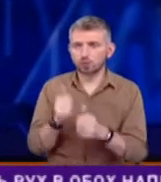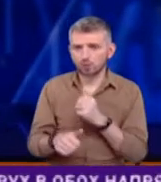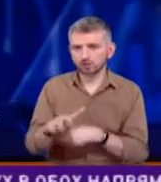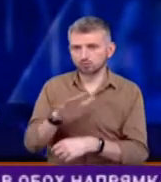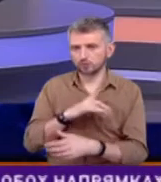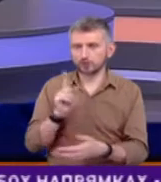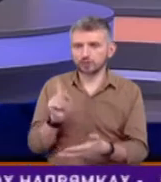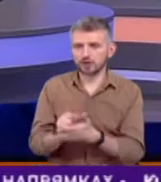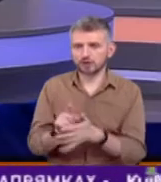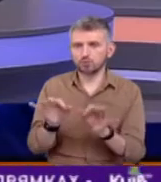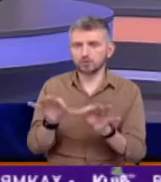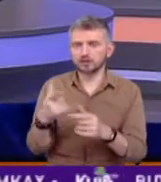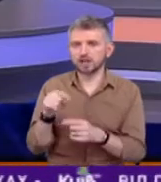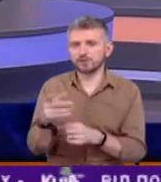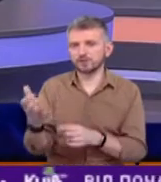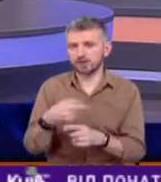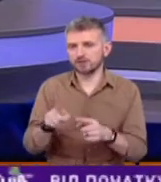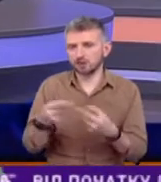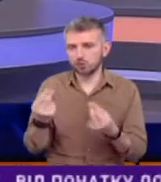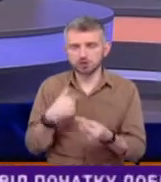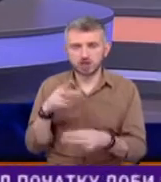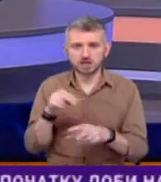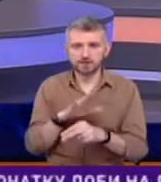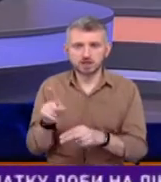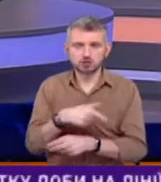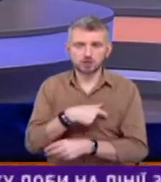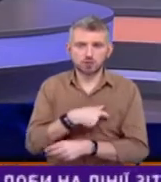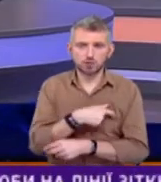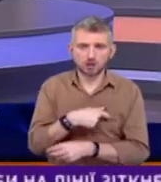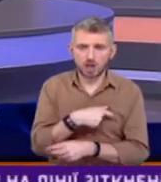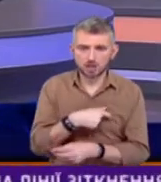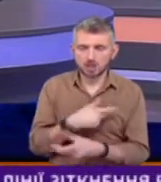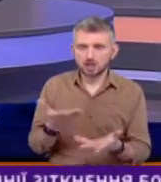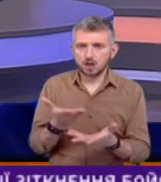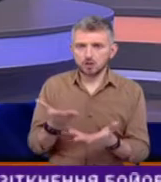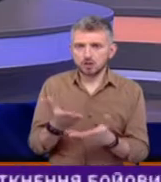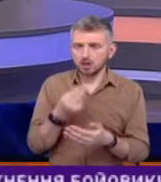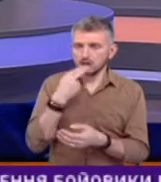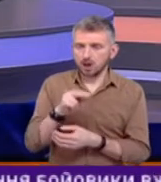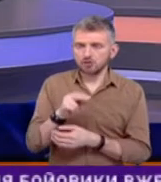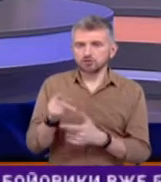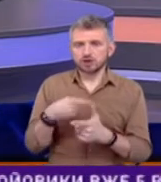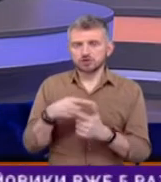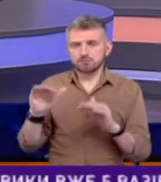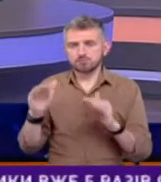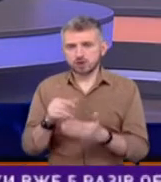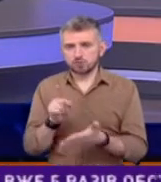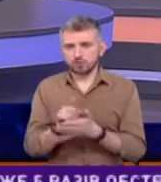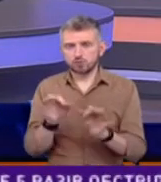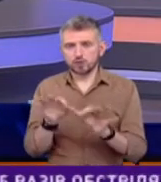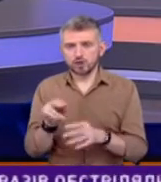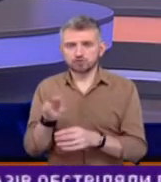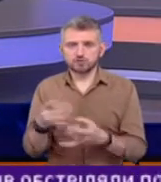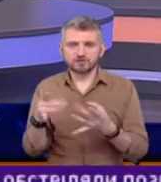був зобов'язаний пояснити, де він взяв ці гроші. Я не вважаю, що депутат якимось чином краще чи менше повинен пояснювати,